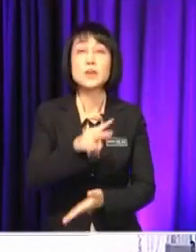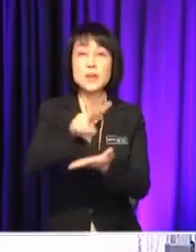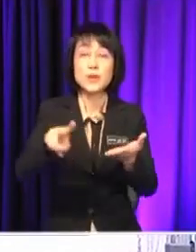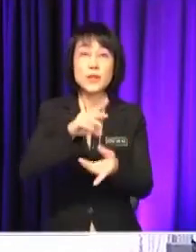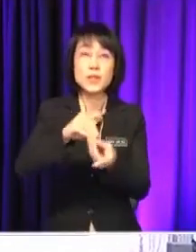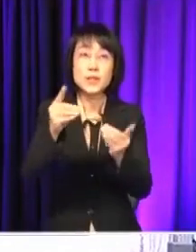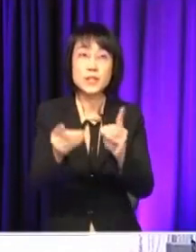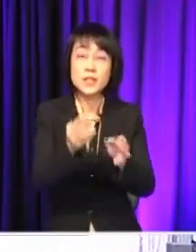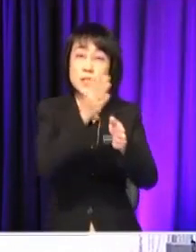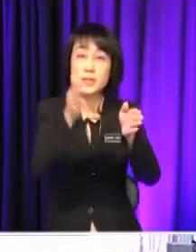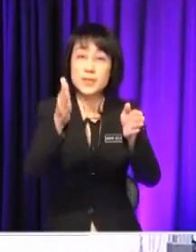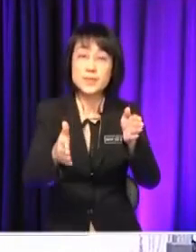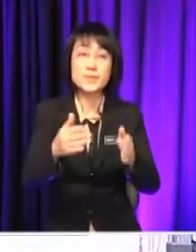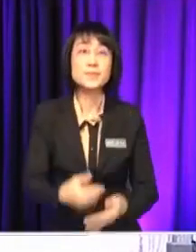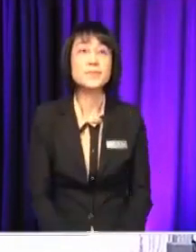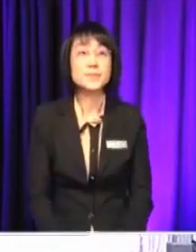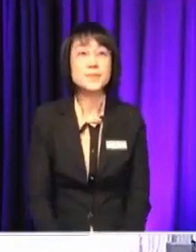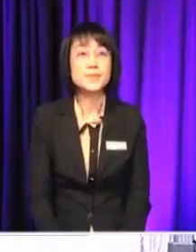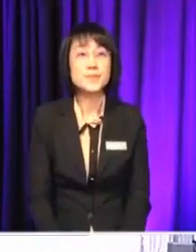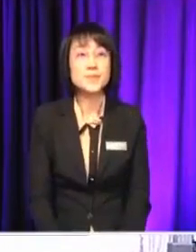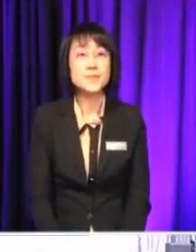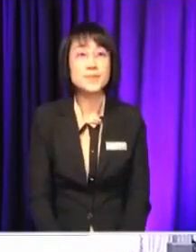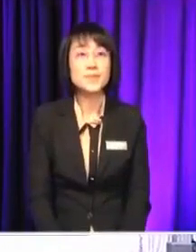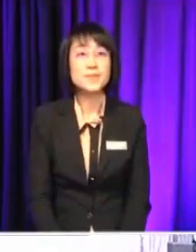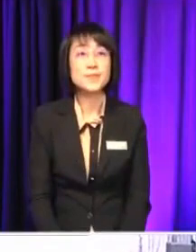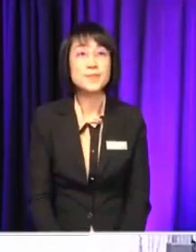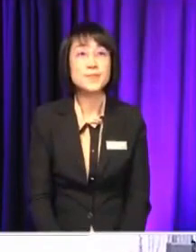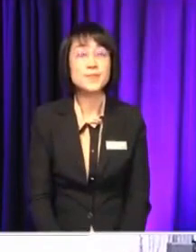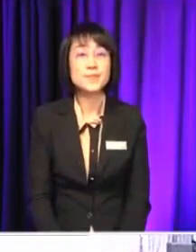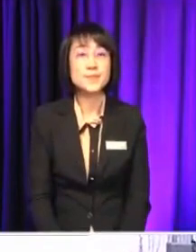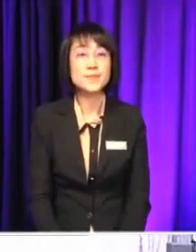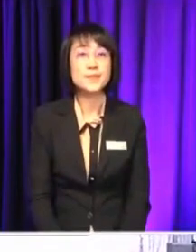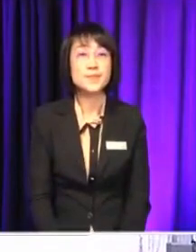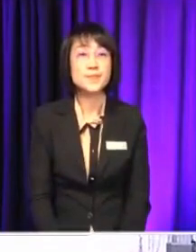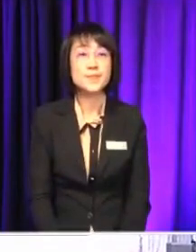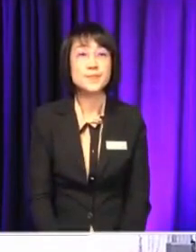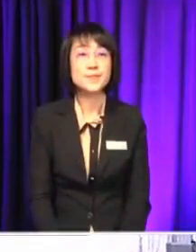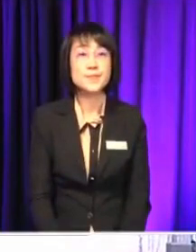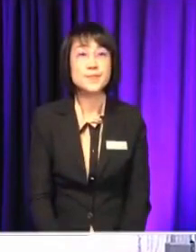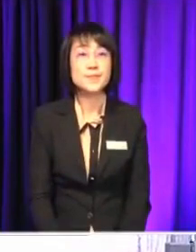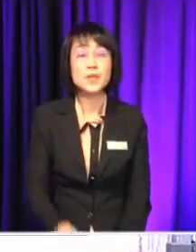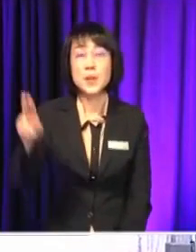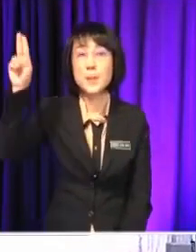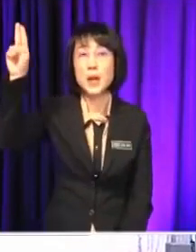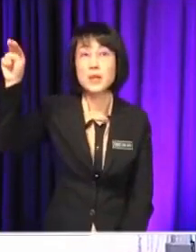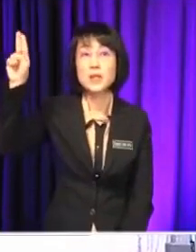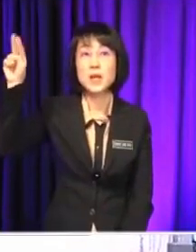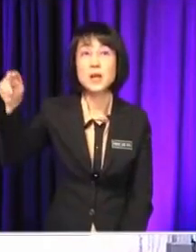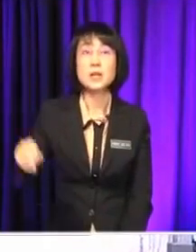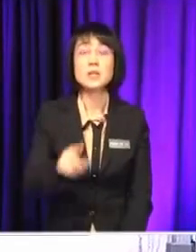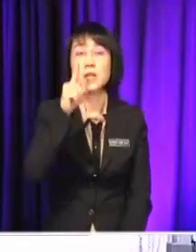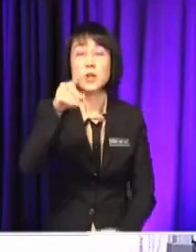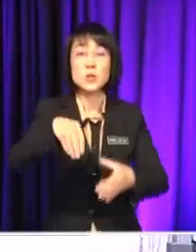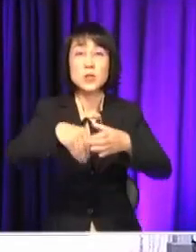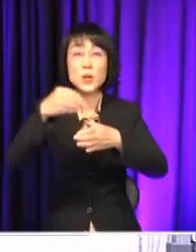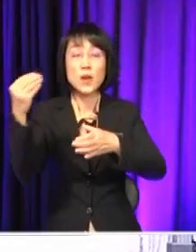nah ini saya akan masuk pintu bilik Saya kira oke oke baik dan saya akan pasang eee satu di luar